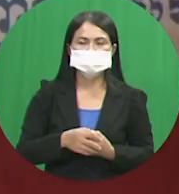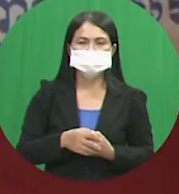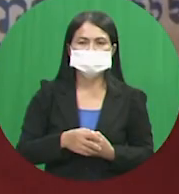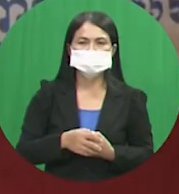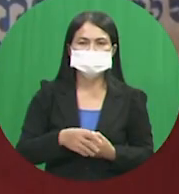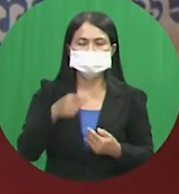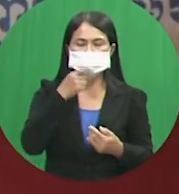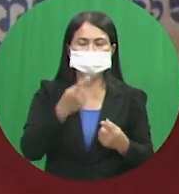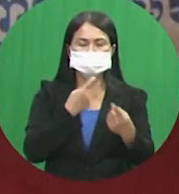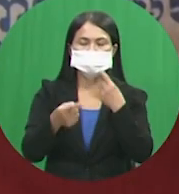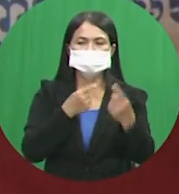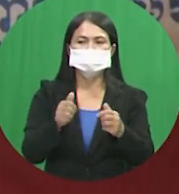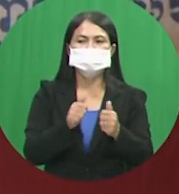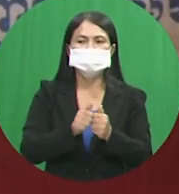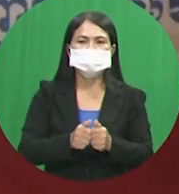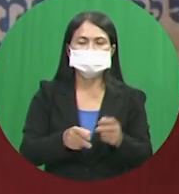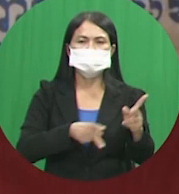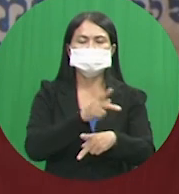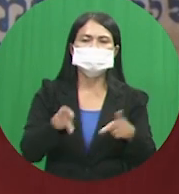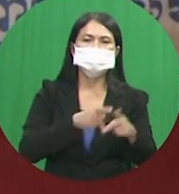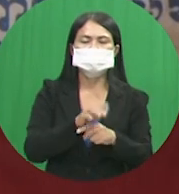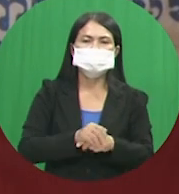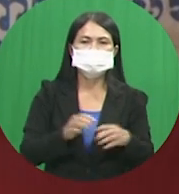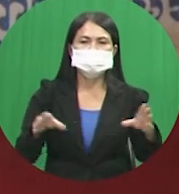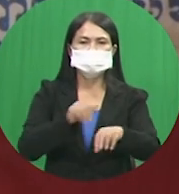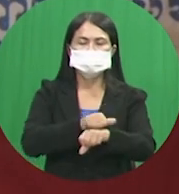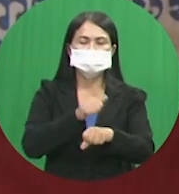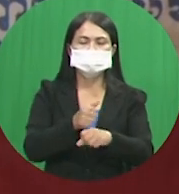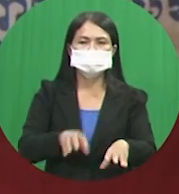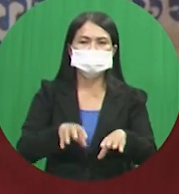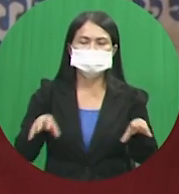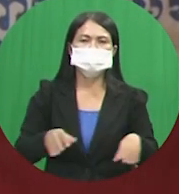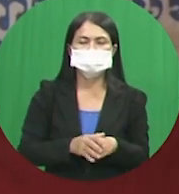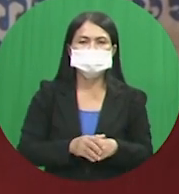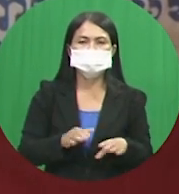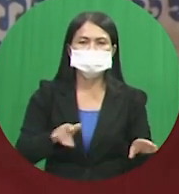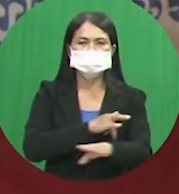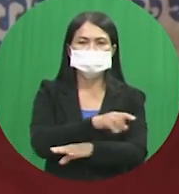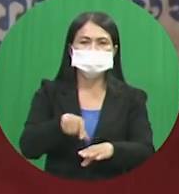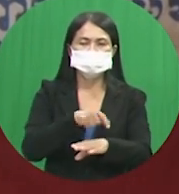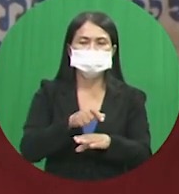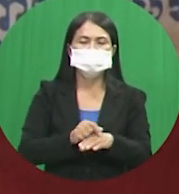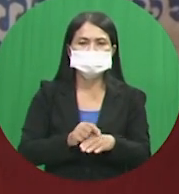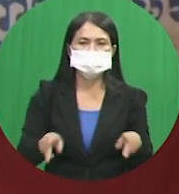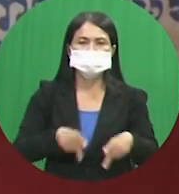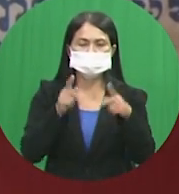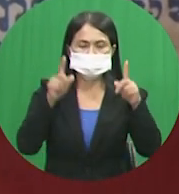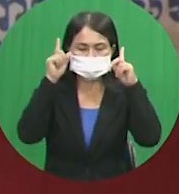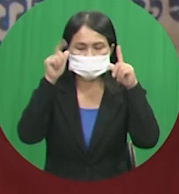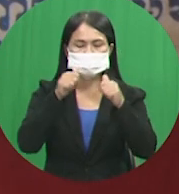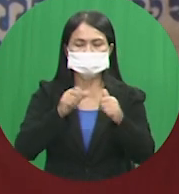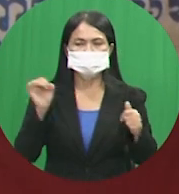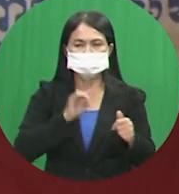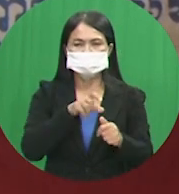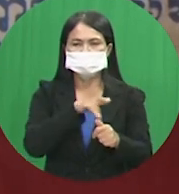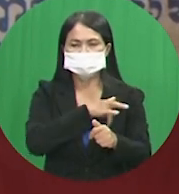มีนประสาทสำนักสำนักจิมวยประจิปุรอดหนึ่งกรมการเงียจอมุลทานสรกบริโบนิอากานุอายุดอมเชิญ